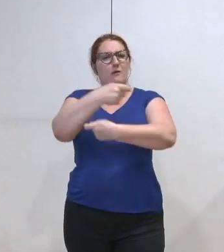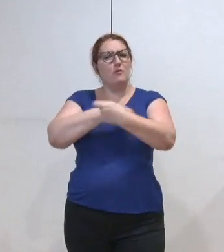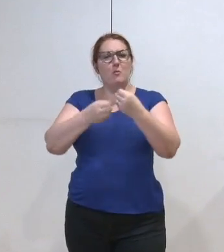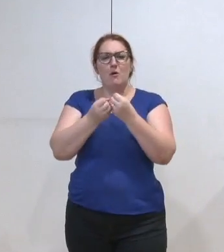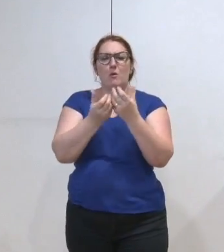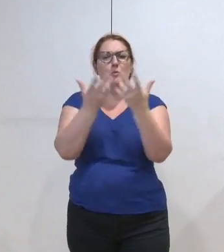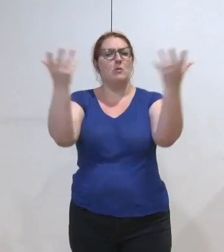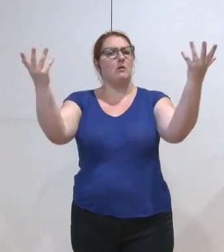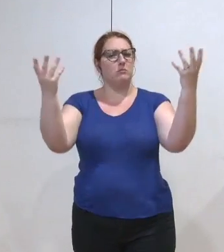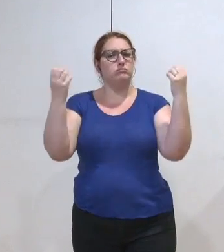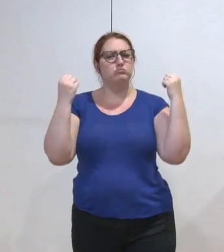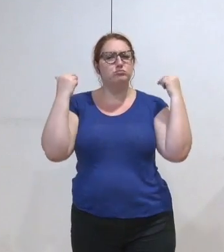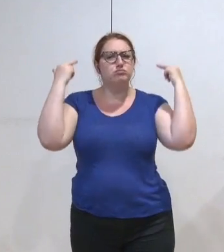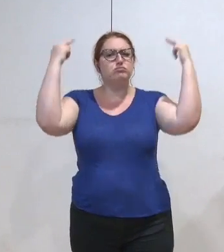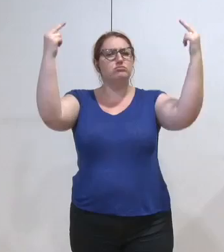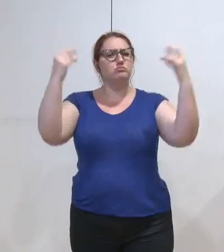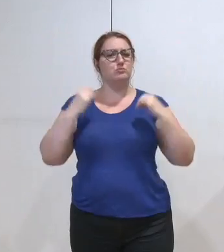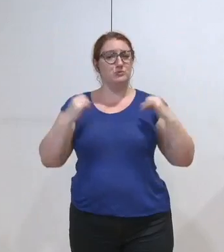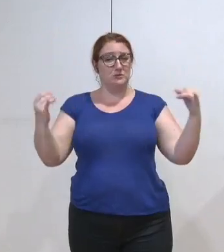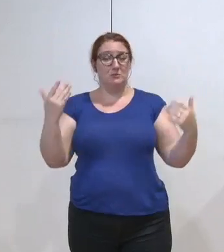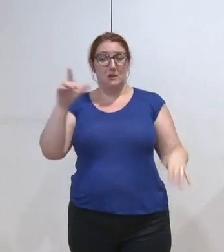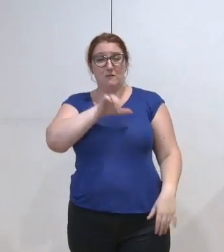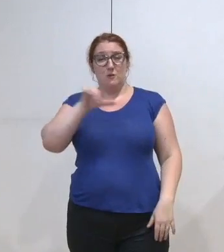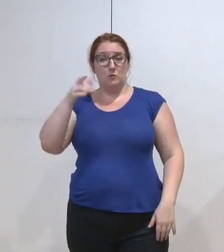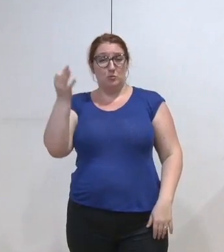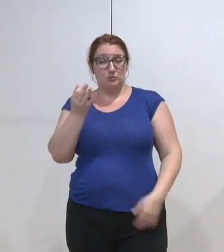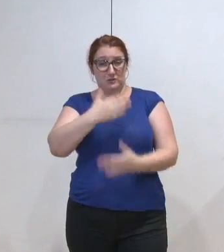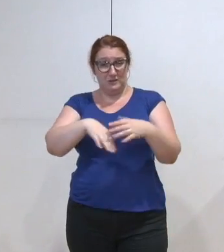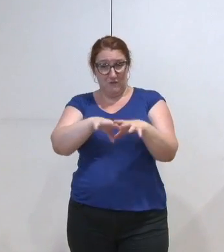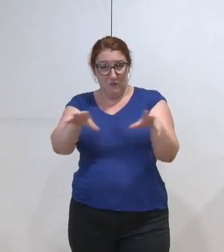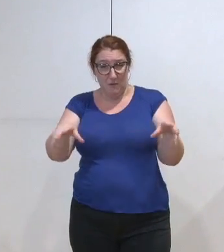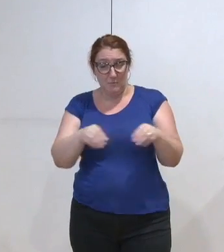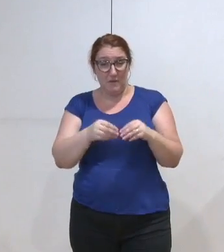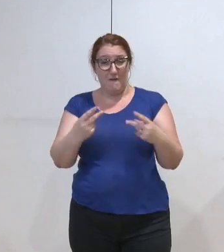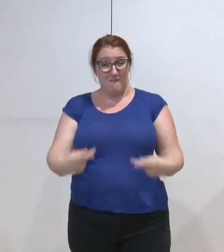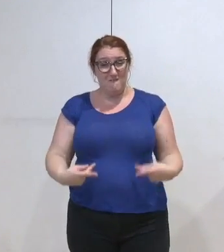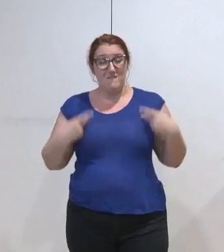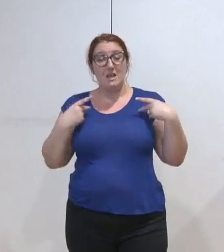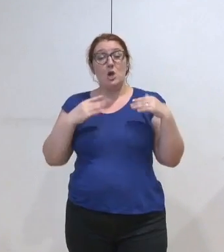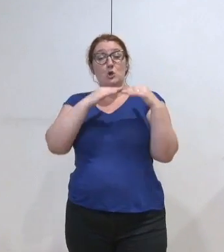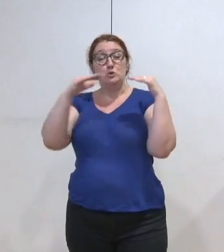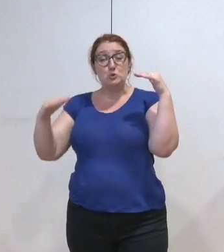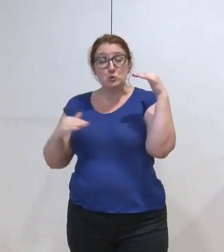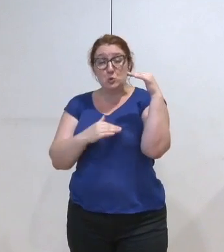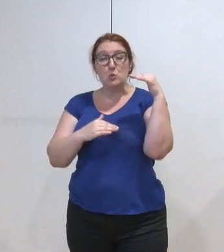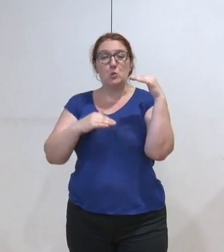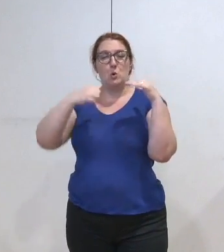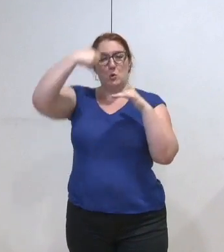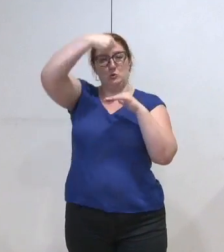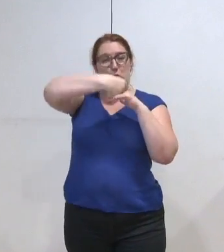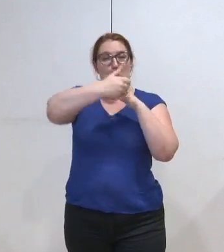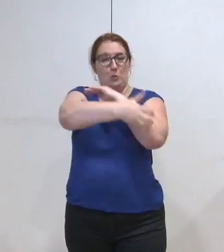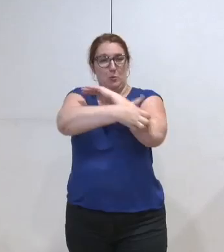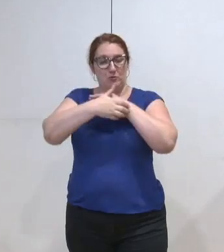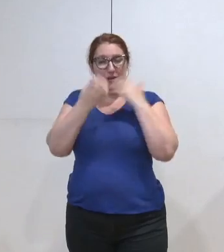% des familles grenoblois qui vivent au- dessous du seuil de pauvreté c'est-à-dire au- dessous de 98 2 € par